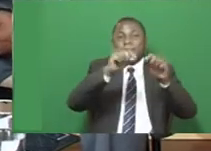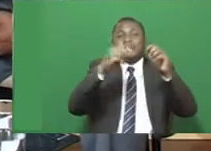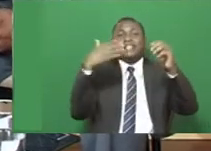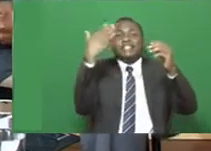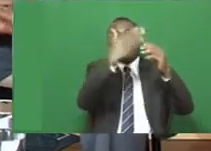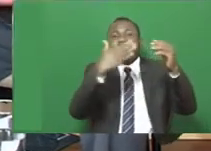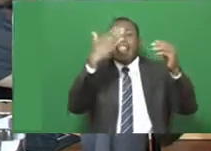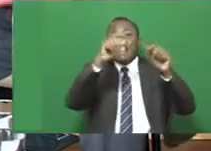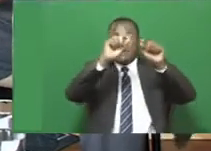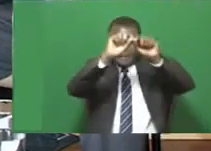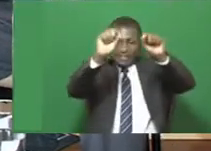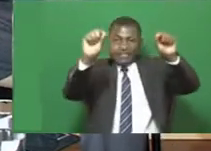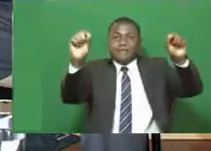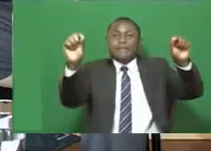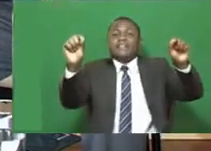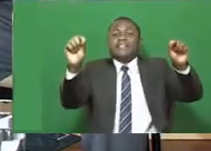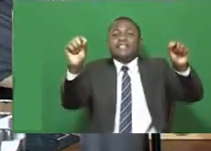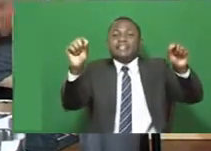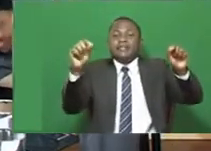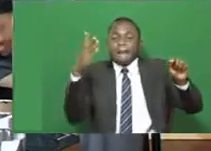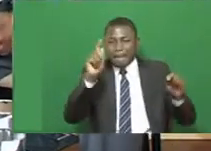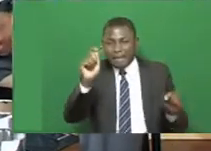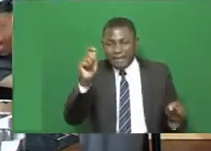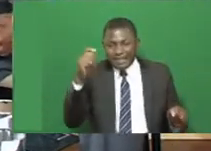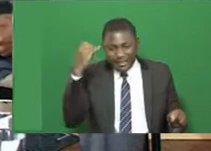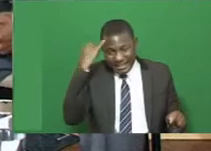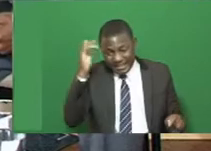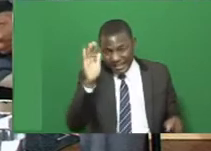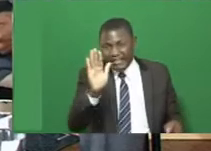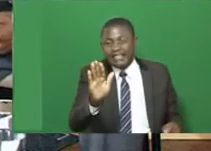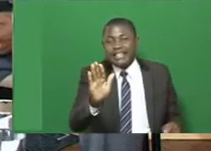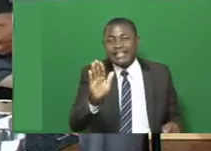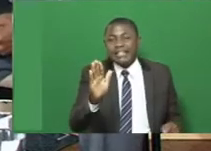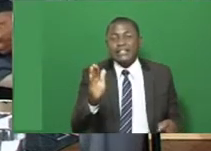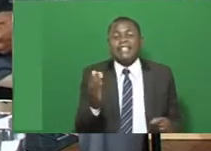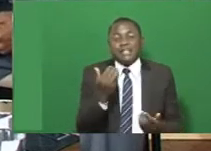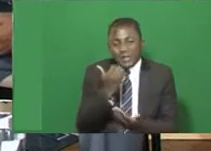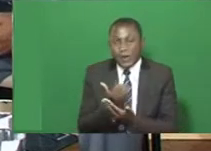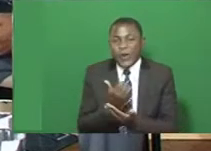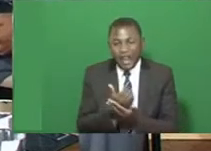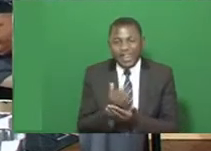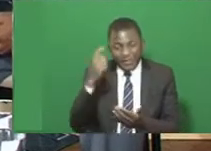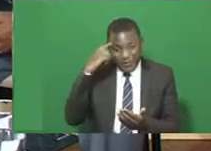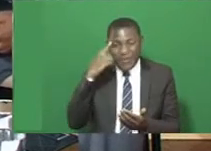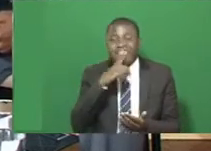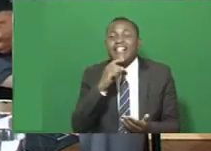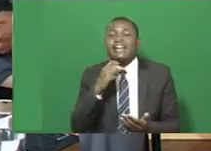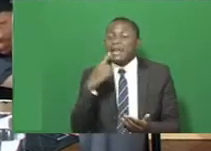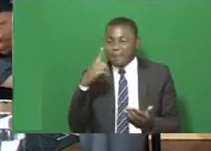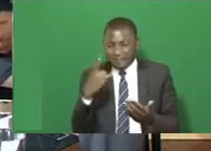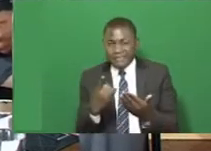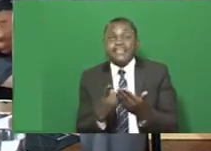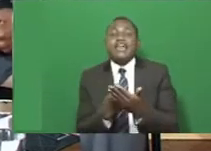Ndaifanira kubatsira vaito panyaya yemudzo. Oyanika mai. Bati chandikuda ndechoti riyanikwe. Bati ndaitozva